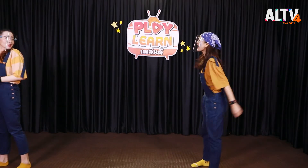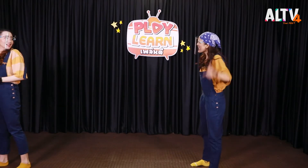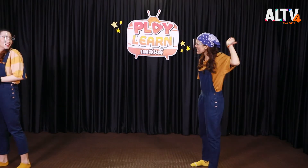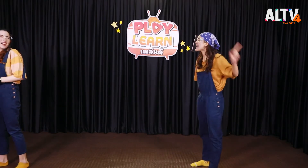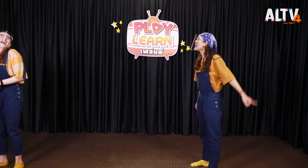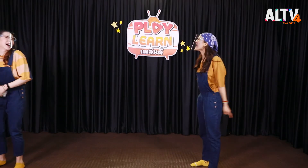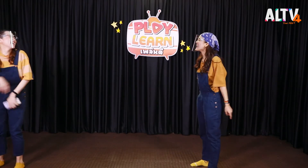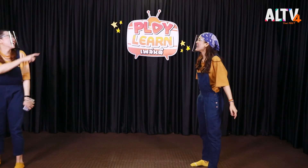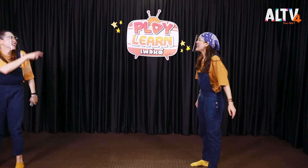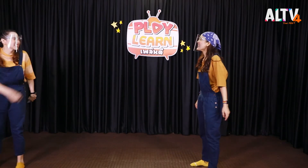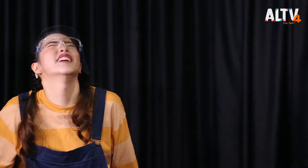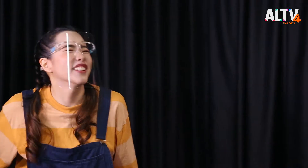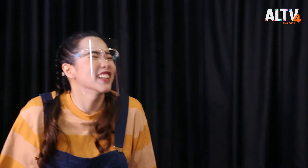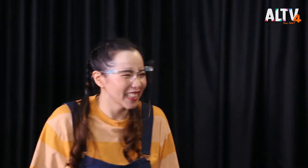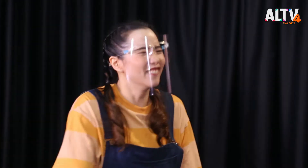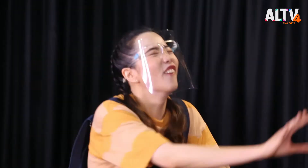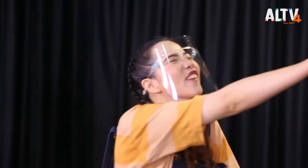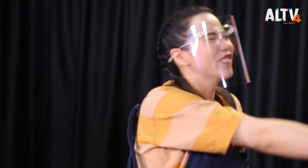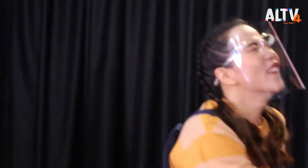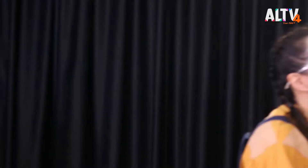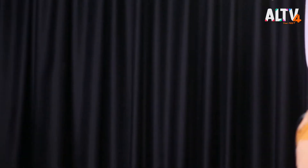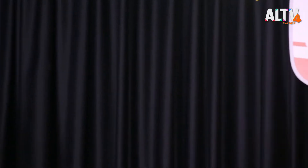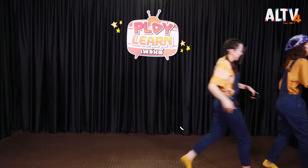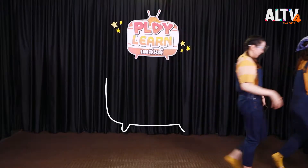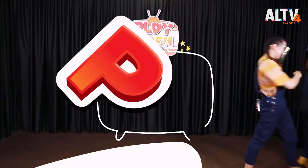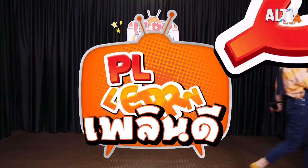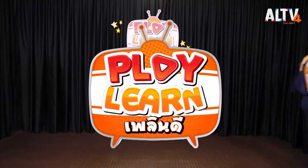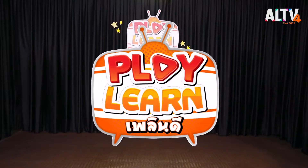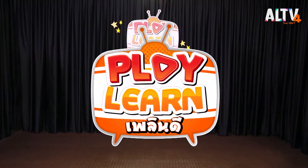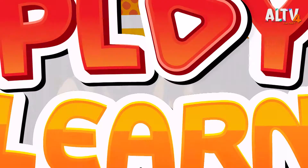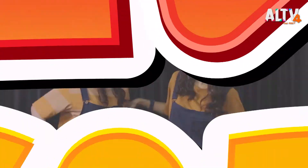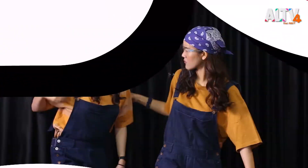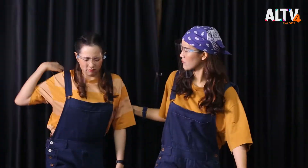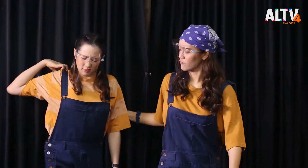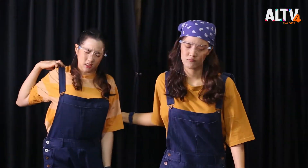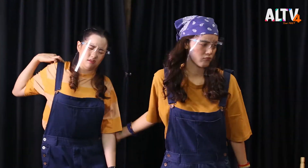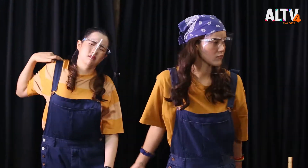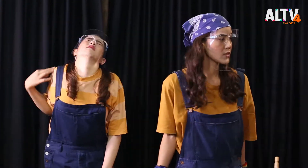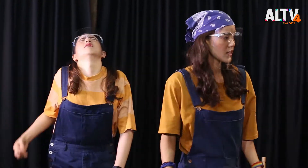พี่เตยทางนี้ เอาล่ะโทษมุกมุก